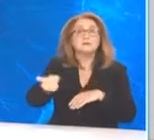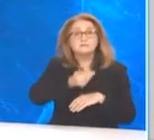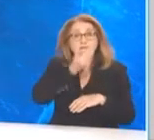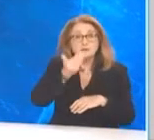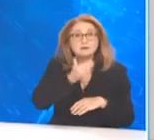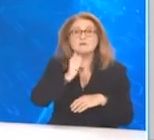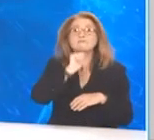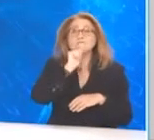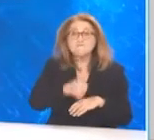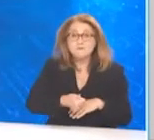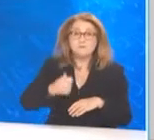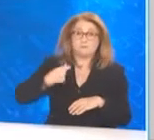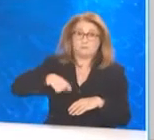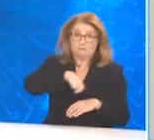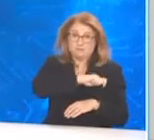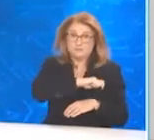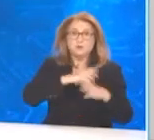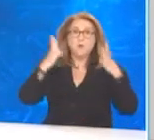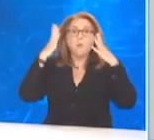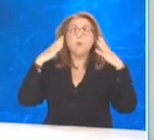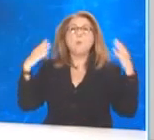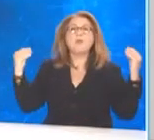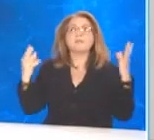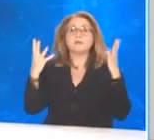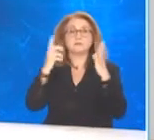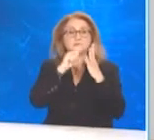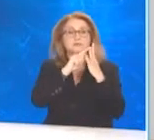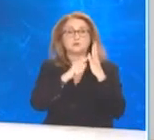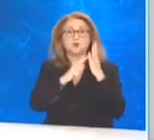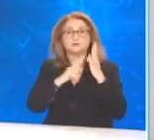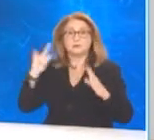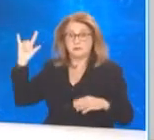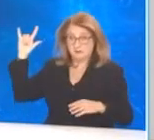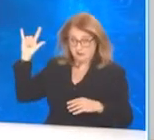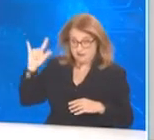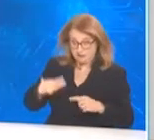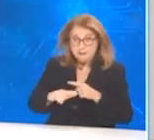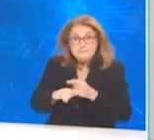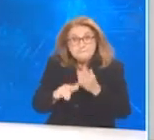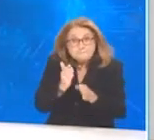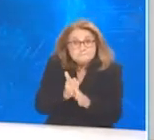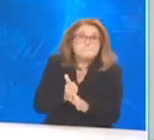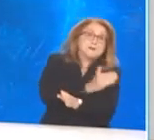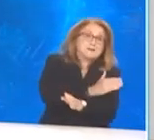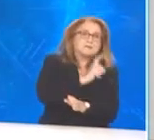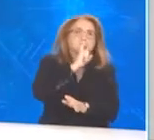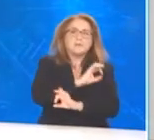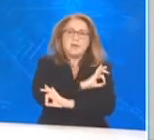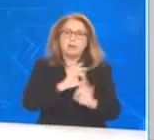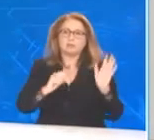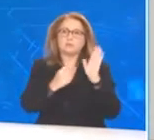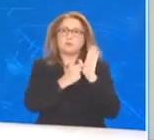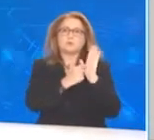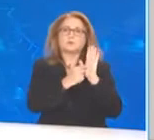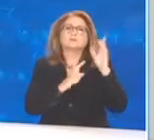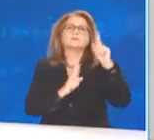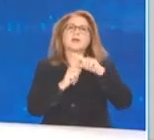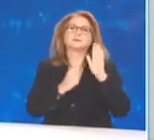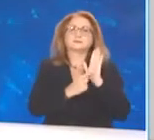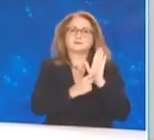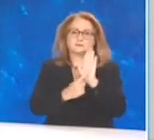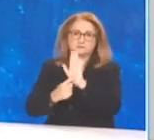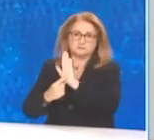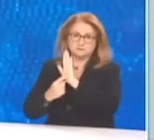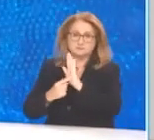Βέλγιο, την Ισπανία και την Ολλανδία. Χώρες όπου διαφαίνεται από τα στοιχεία των στοχευμένων δειγματοληπτικών ελέγχων των τελευταίων ημερών